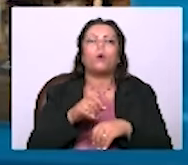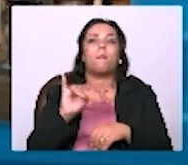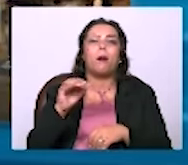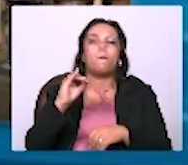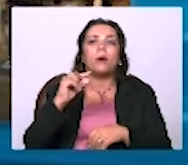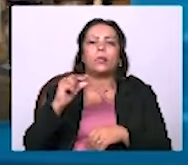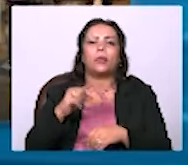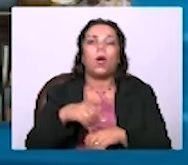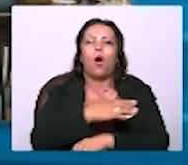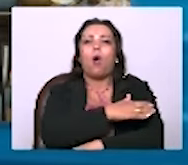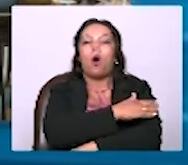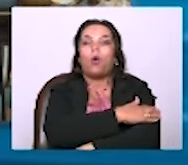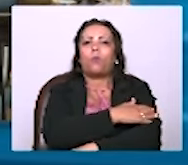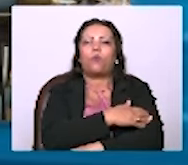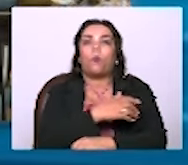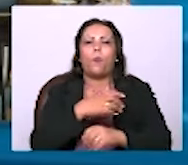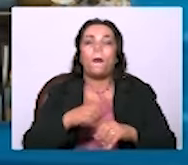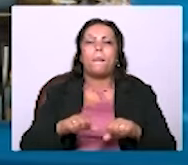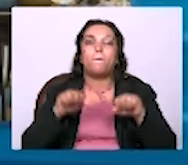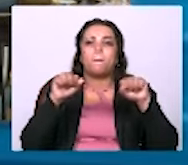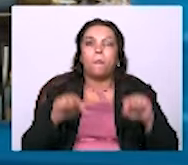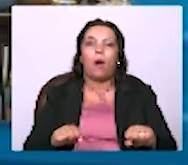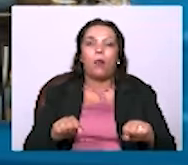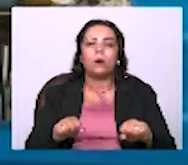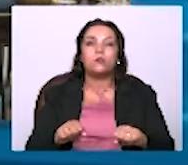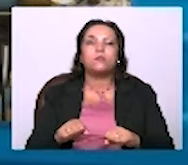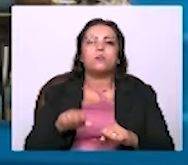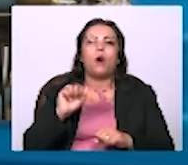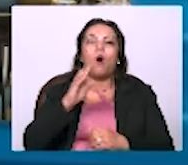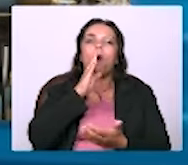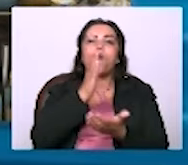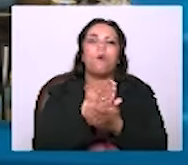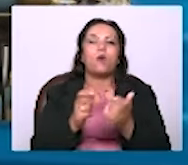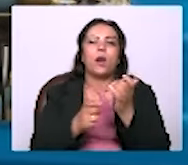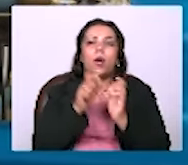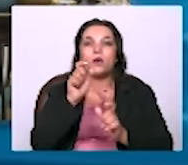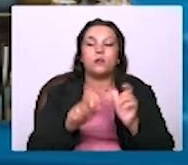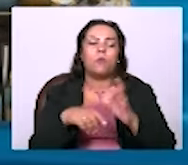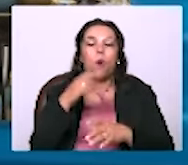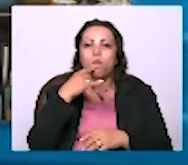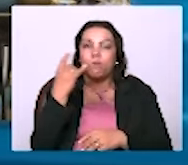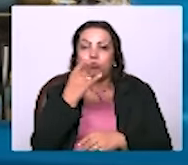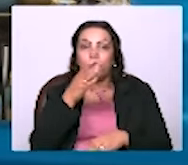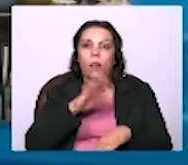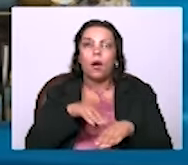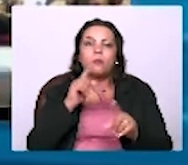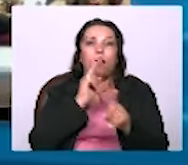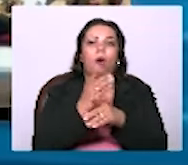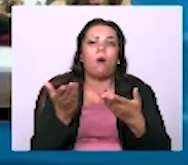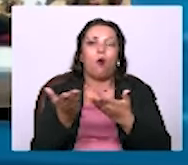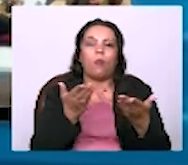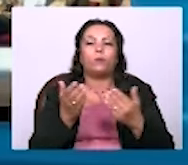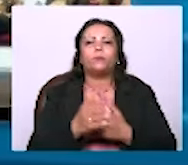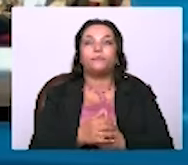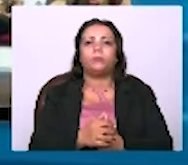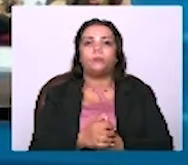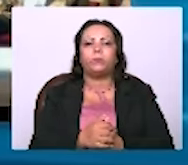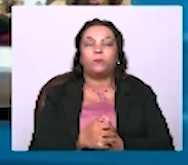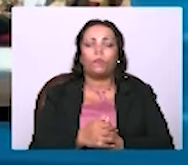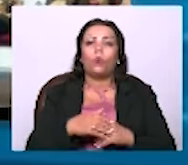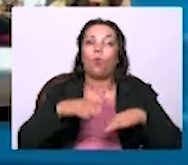ممدوح عضو المجلس القومي لحقوق الانسان وهو المشرف على هذا الملتقى